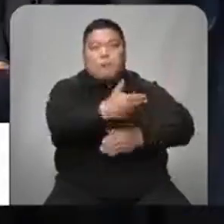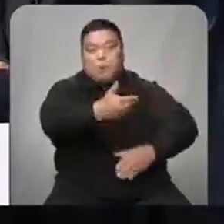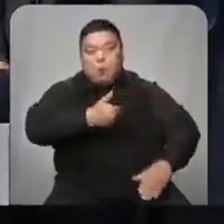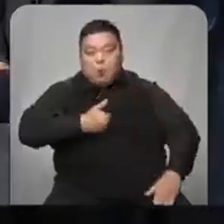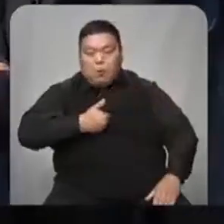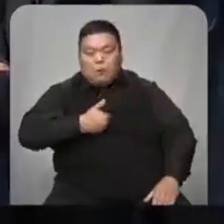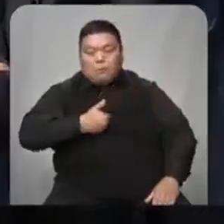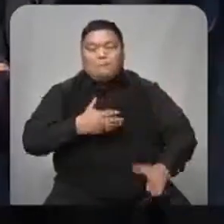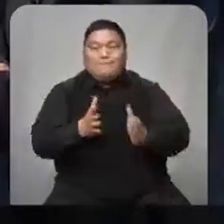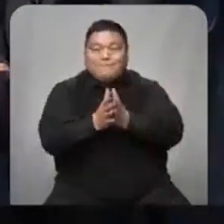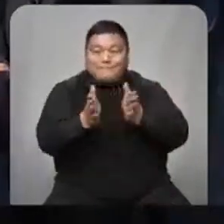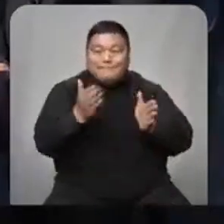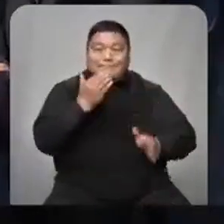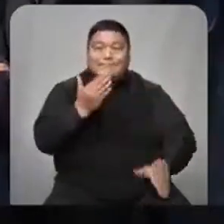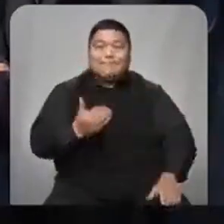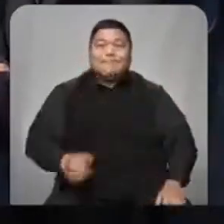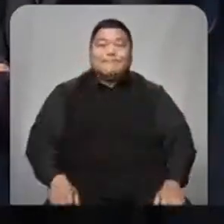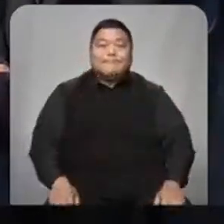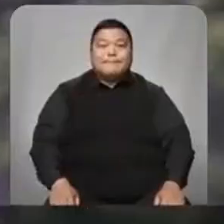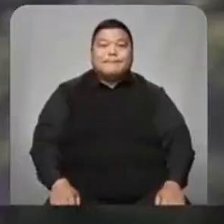동의하면서 착공이 가능해졌습니다.